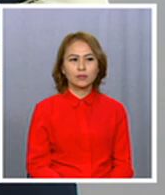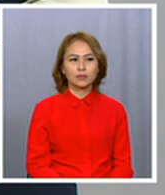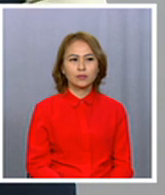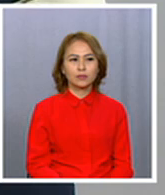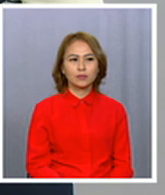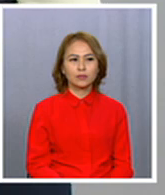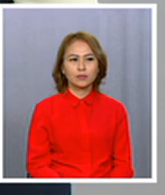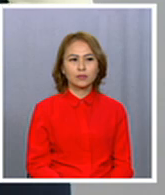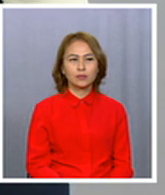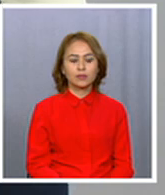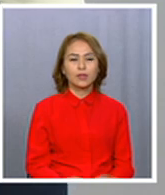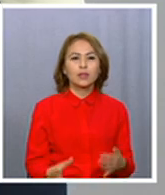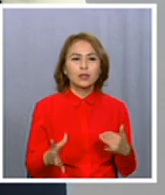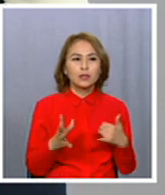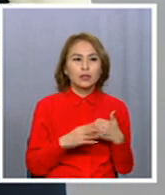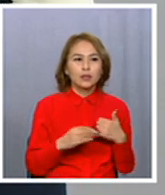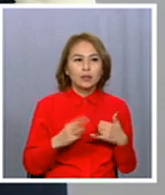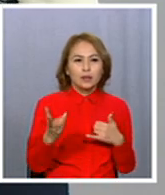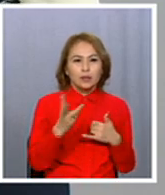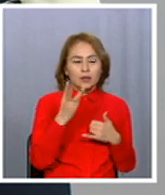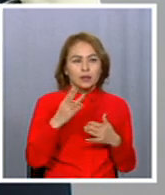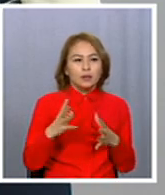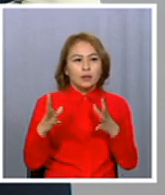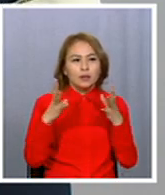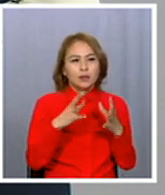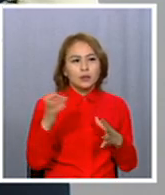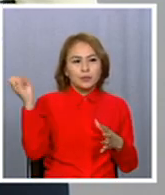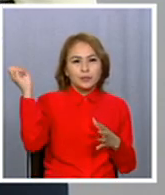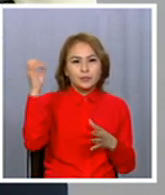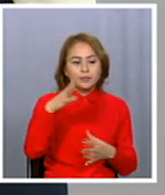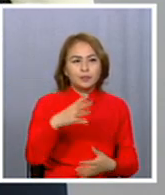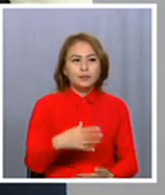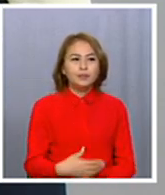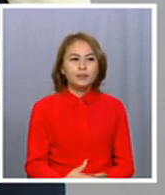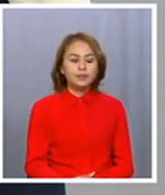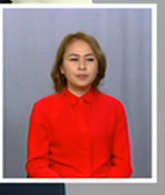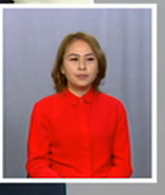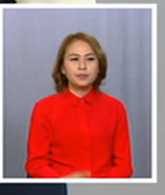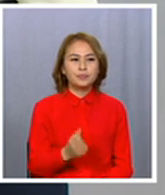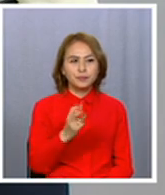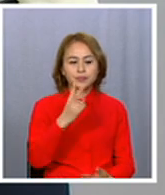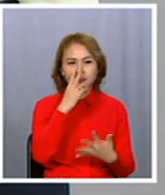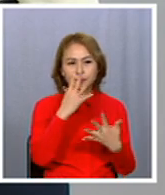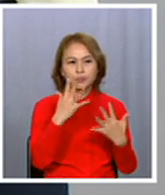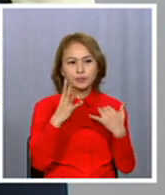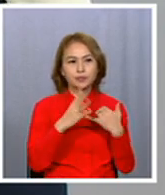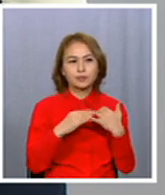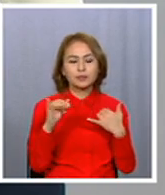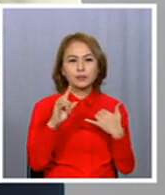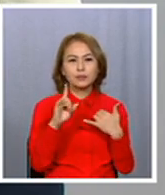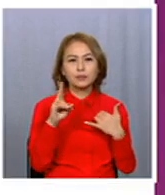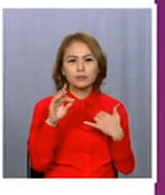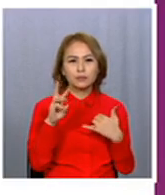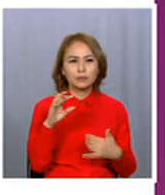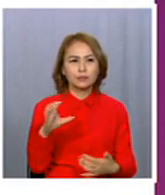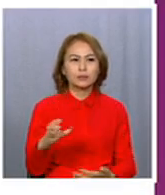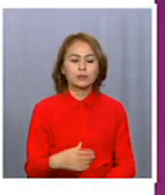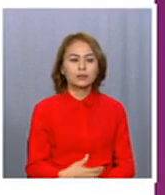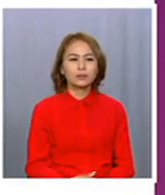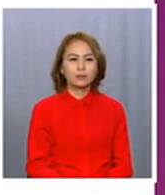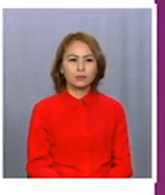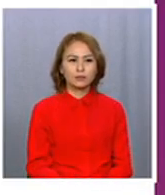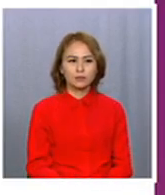Верно, Земля – третья планета Солнечной системы. Как выглядит Земля из космоса?